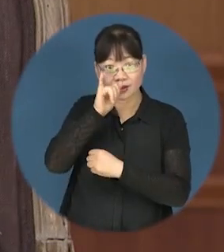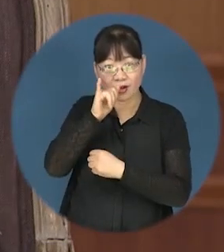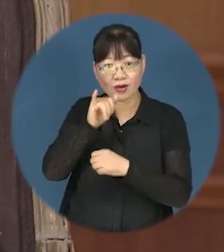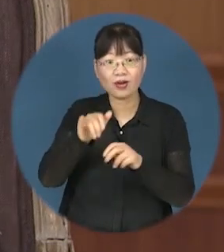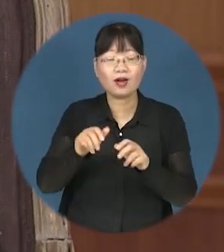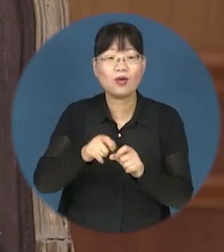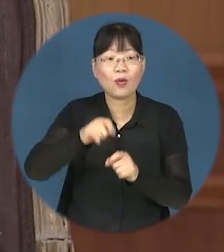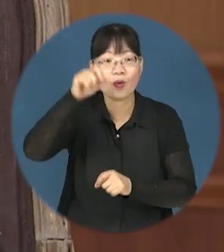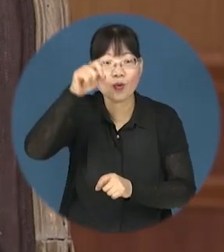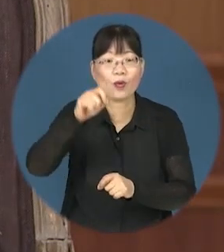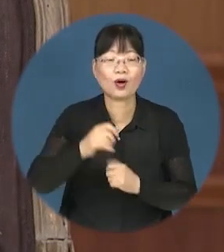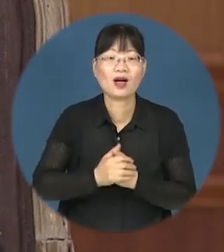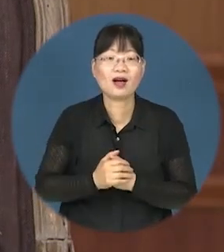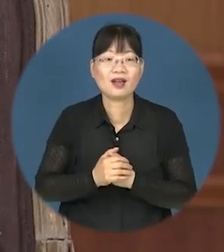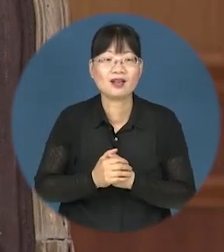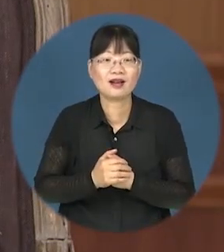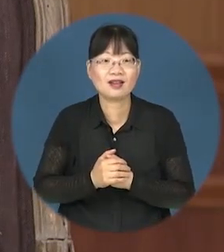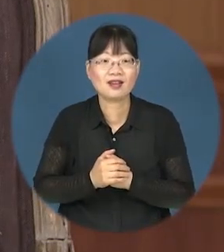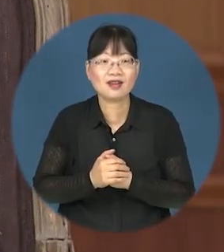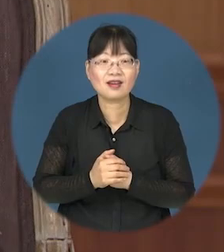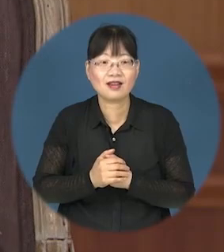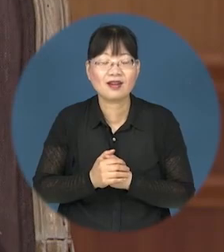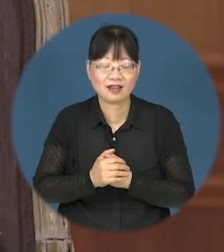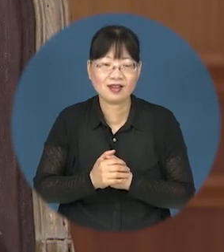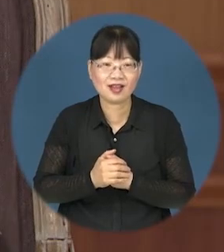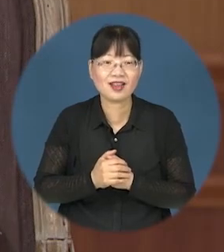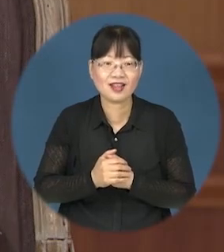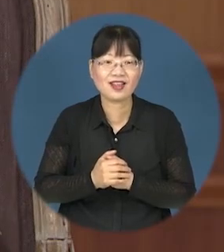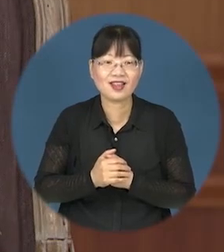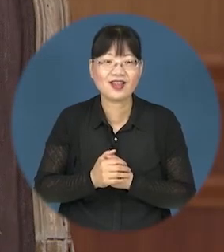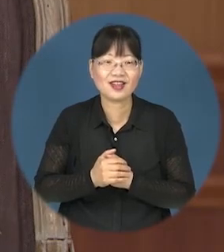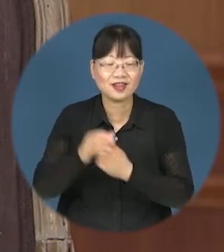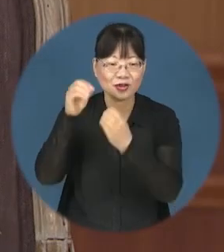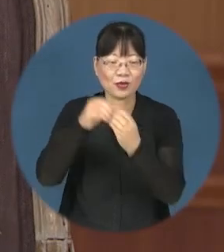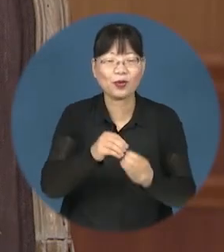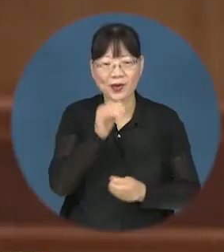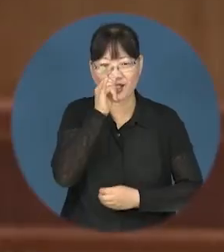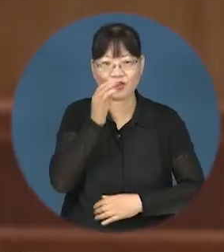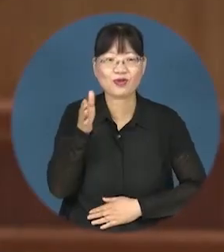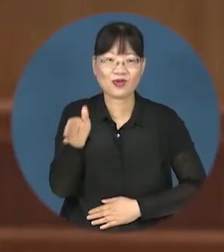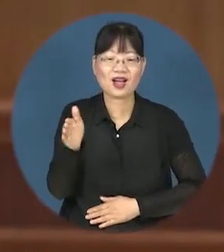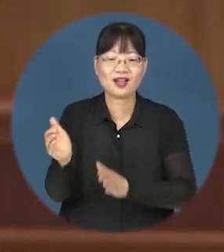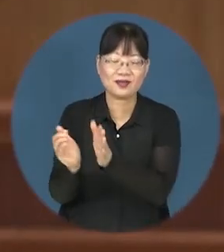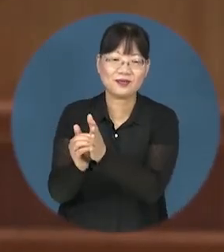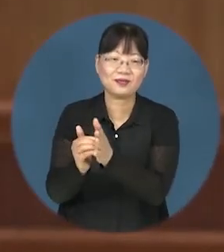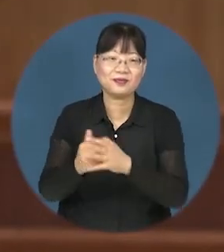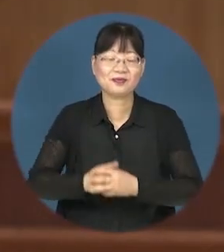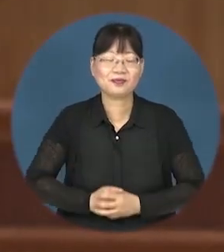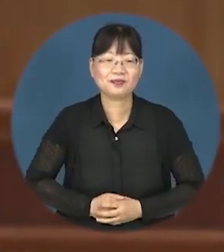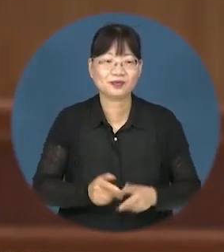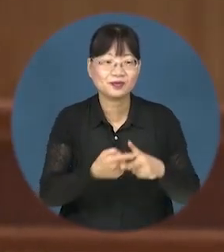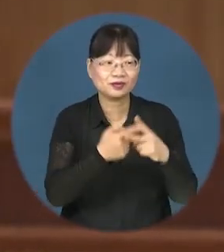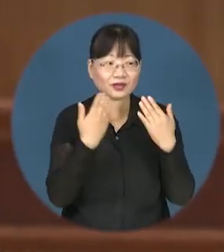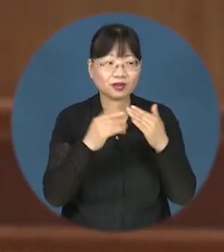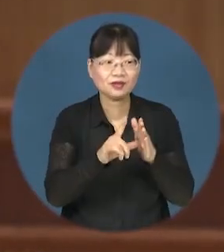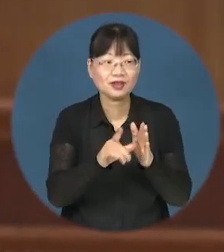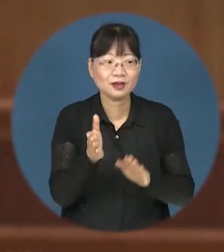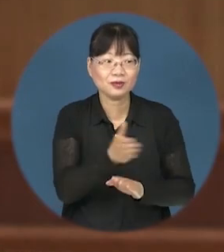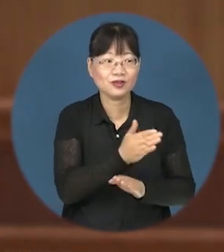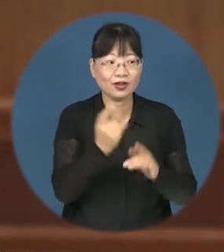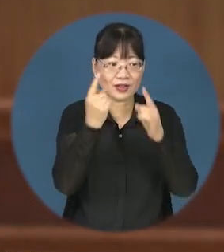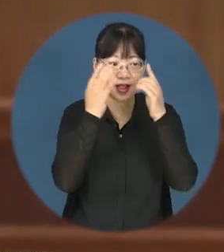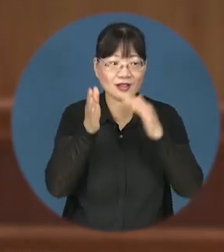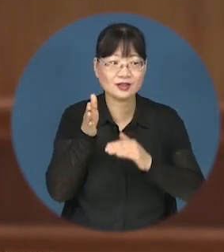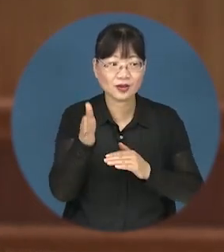당시에는 가장 오래된 그 학과 하였구요 오 예 그랬군 그러면 초등학교 시절부터 시작해서